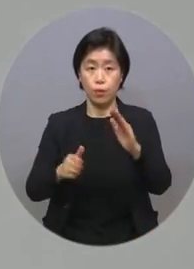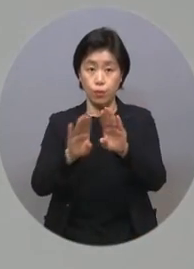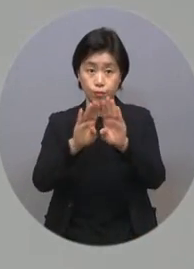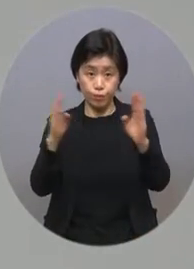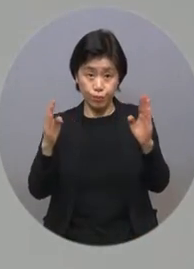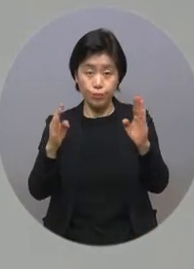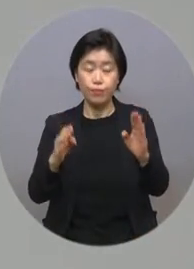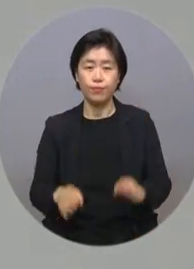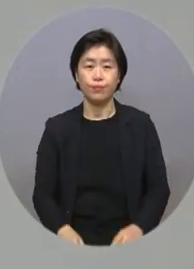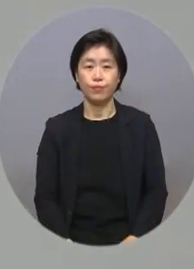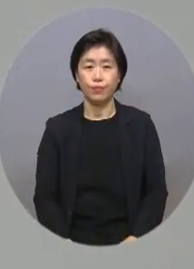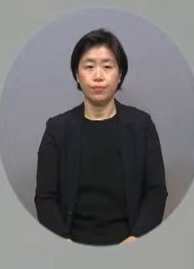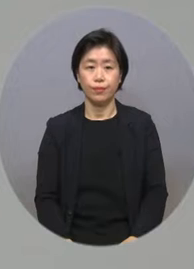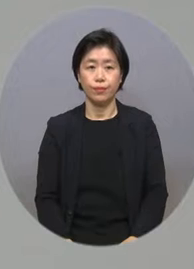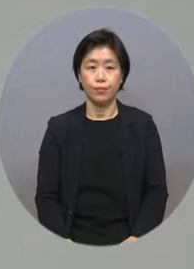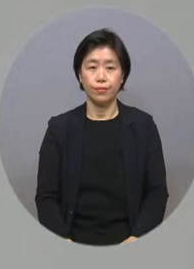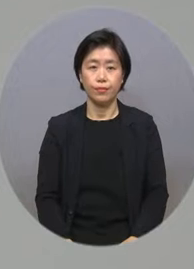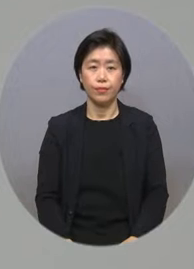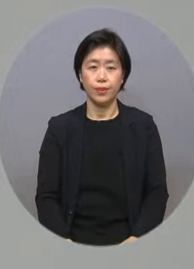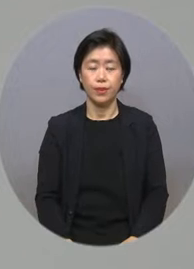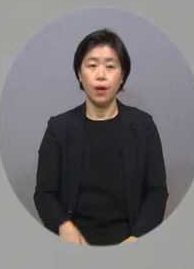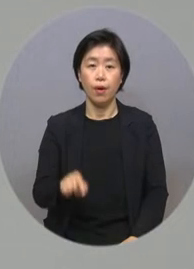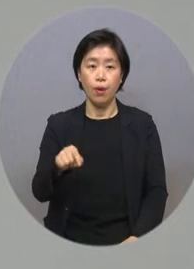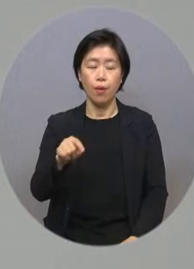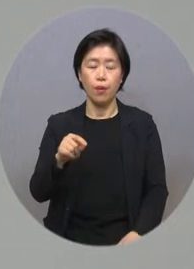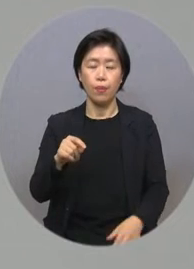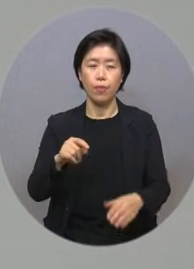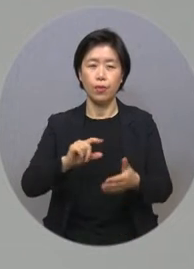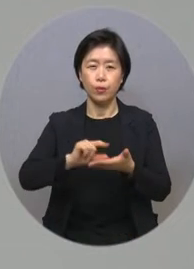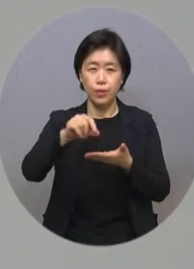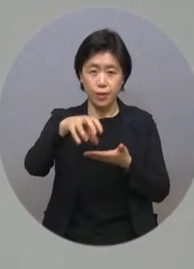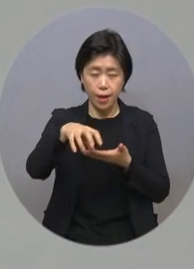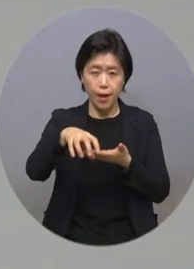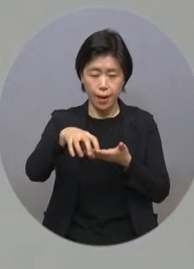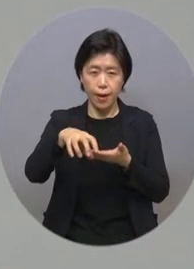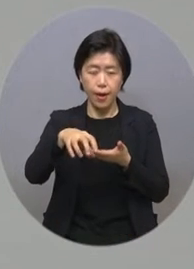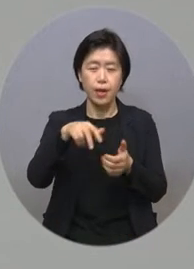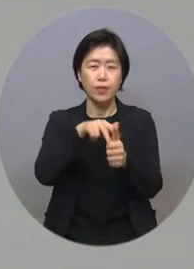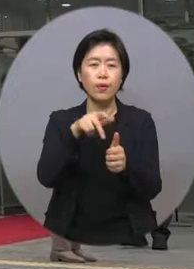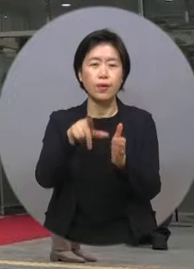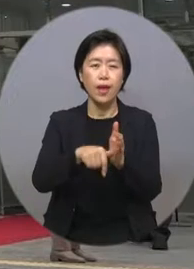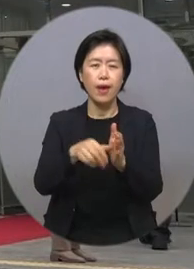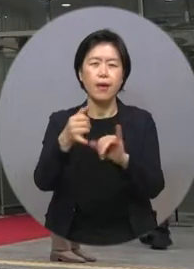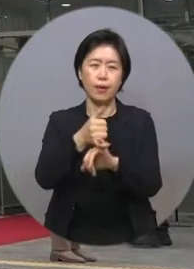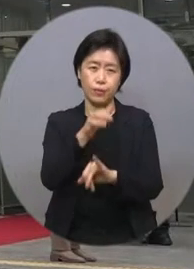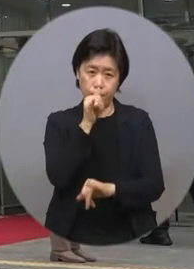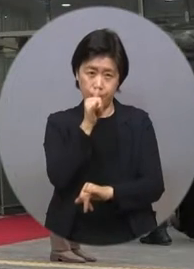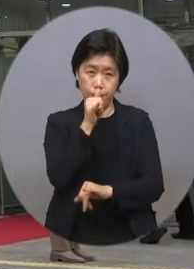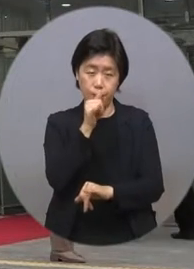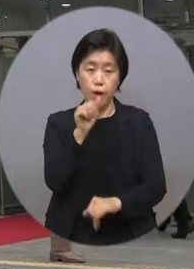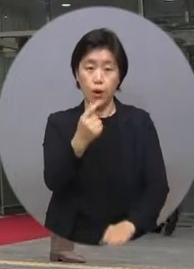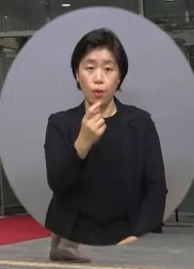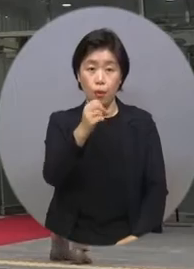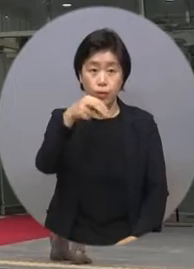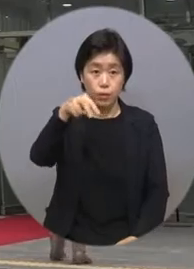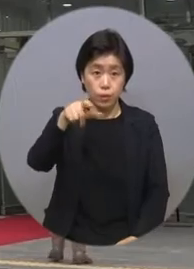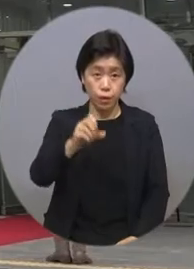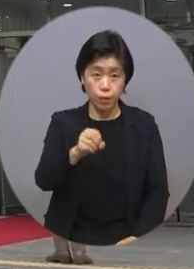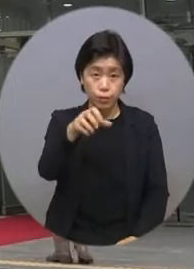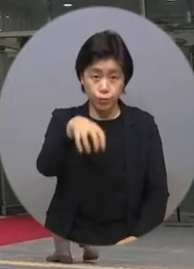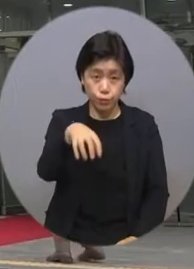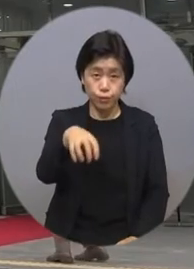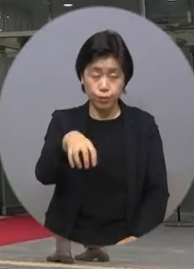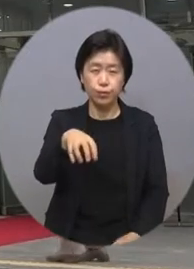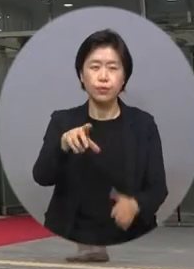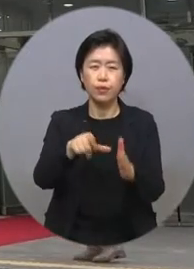공공산후조리원은 민선 7기 도지사 공약사항으로 2020년 시군 공모를 통해 홍성군을 설립 대상지로